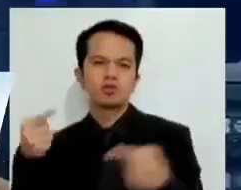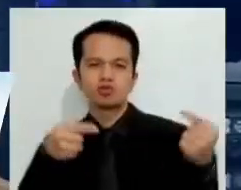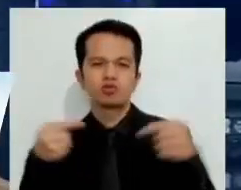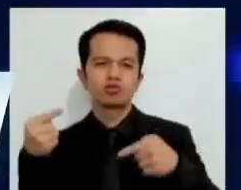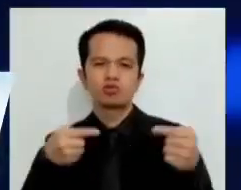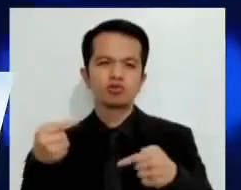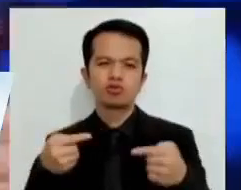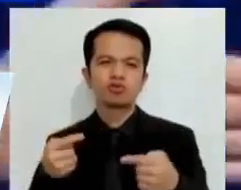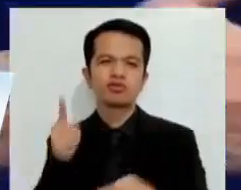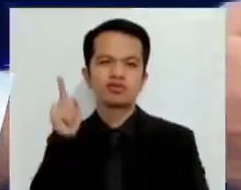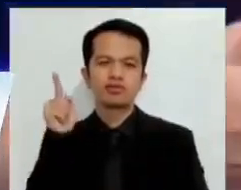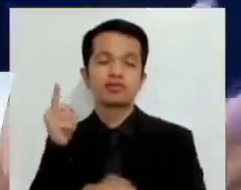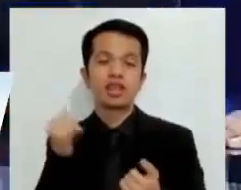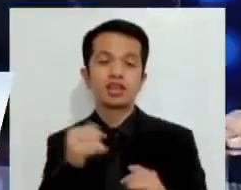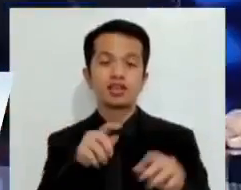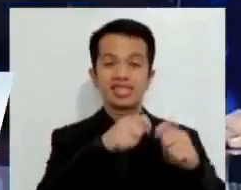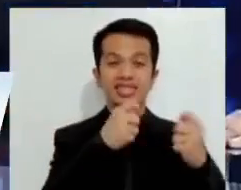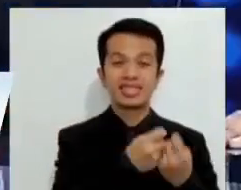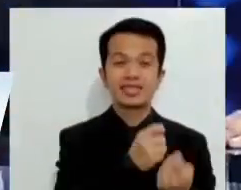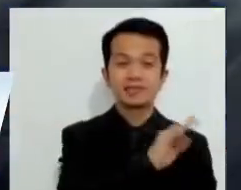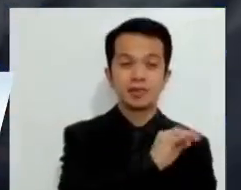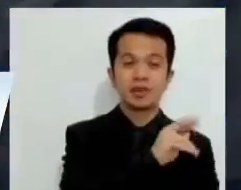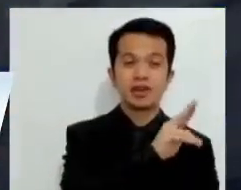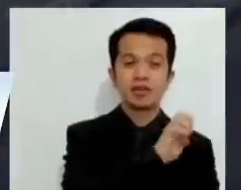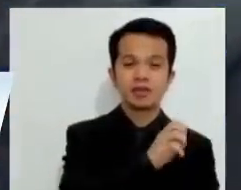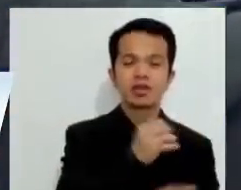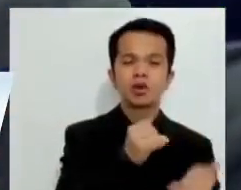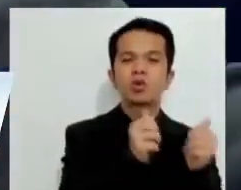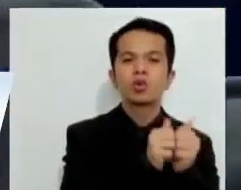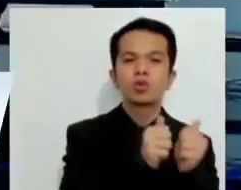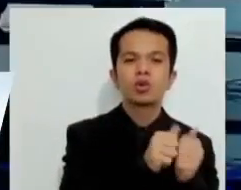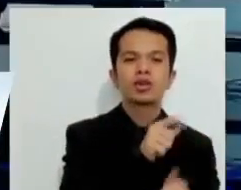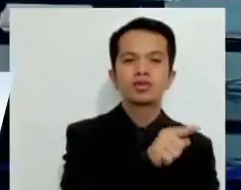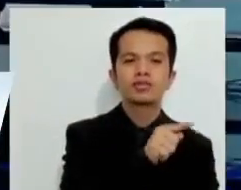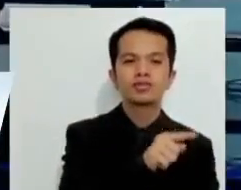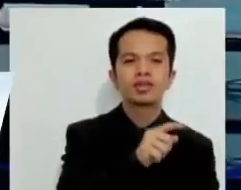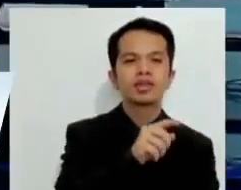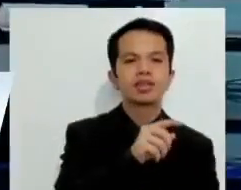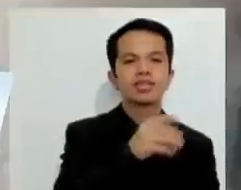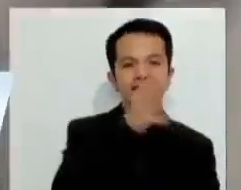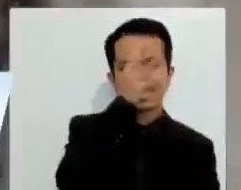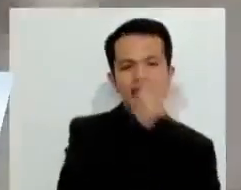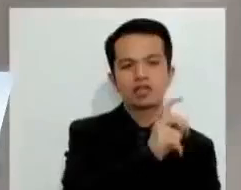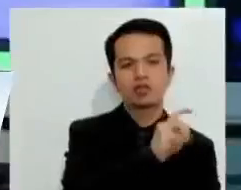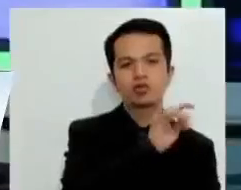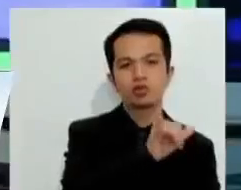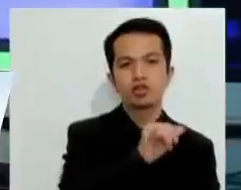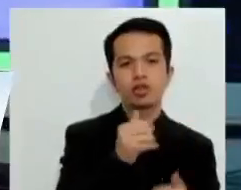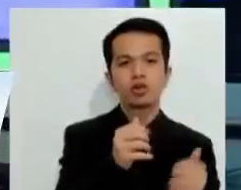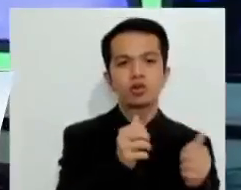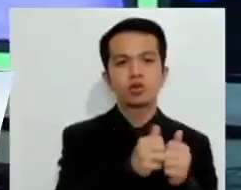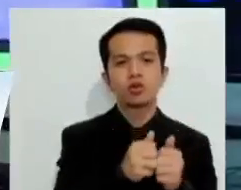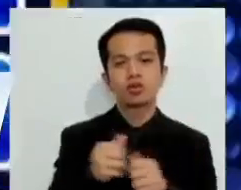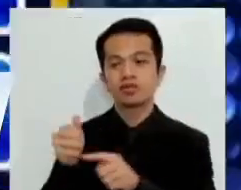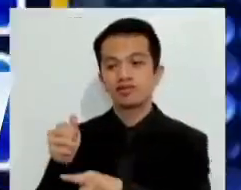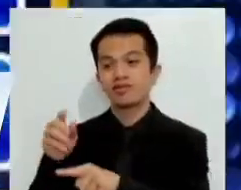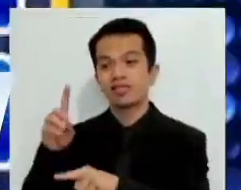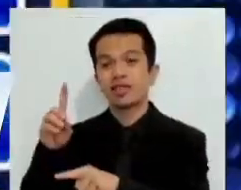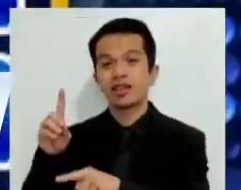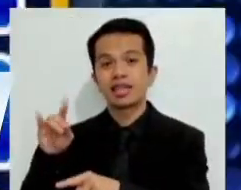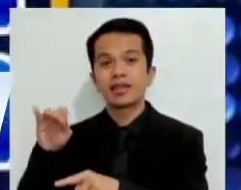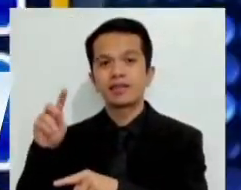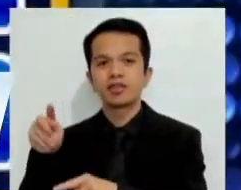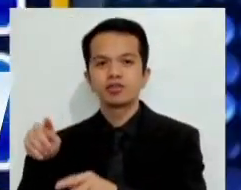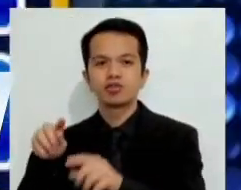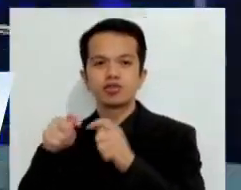nakasama pa niya ang kanyang daddy Tony. Barkada naman ni David ang nakasama niya sa kanyang team. Naging masaya at dikit ang laro,